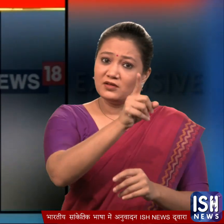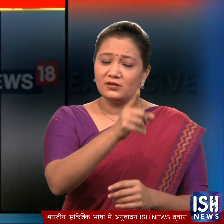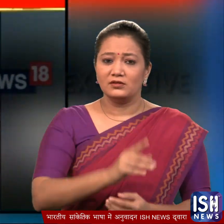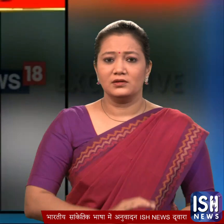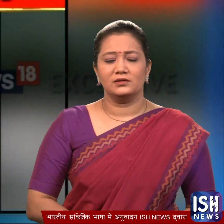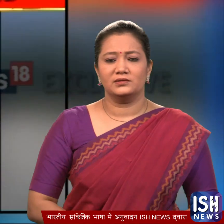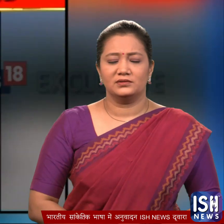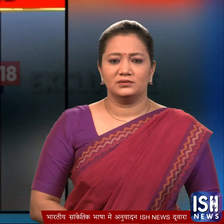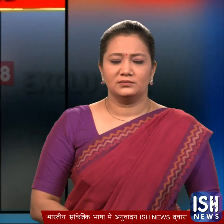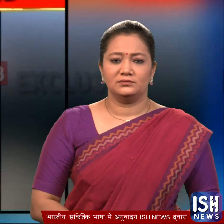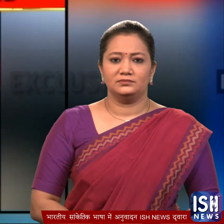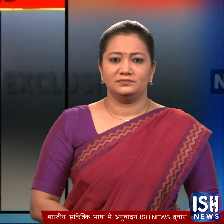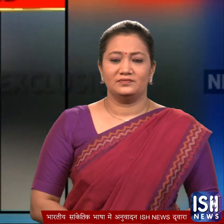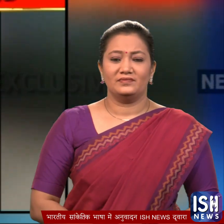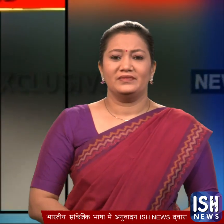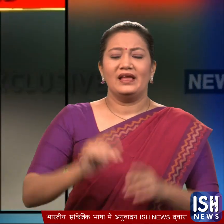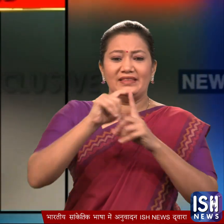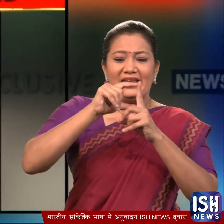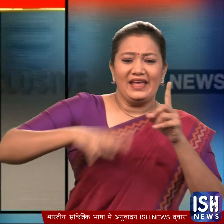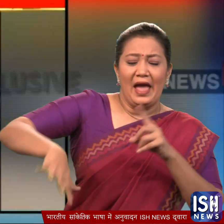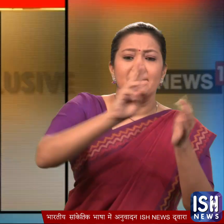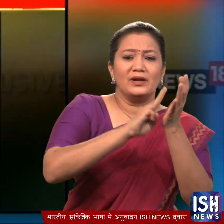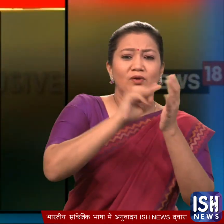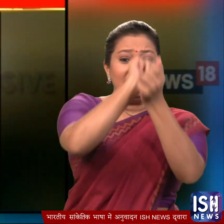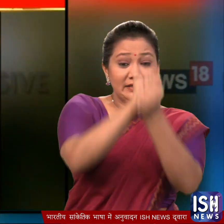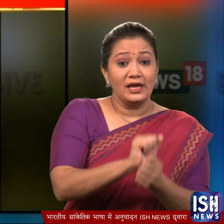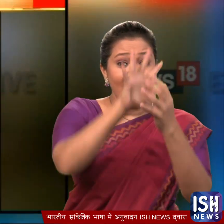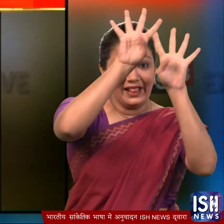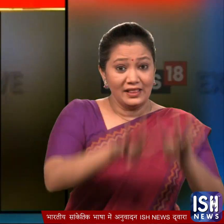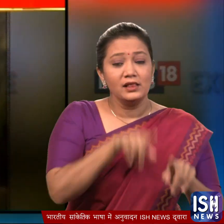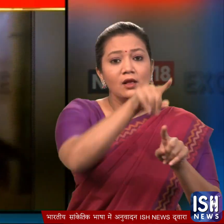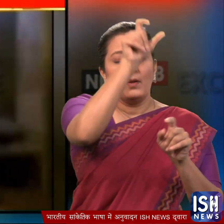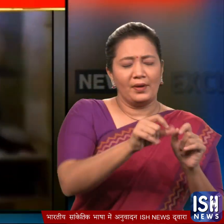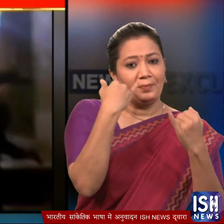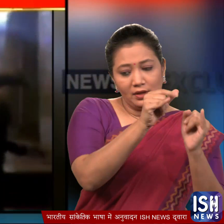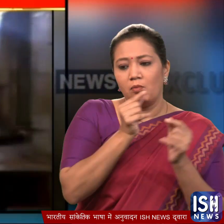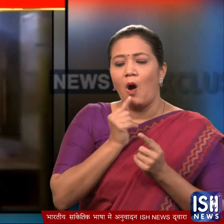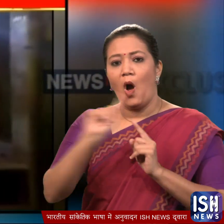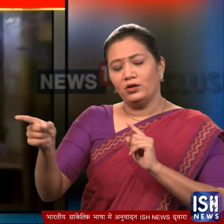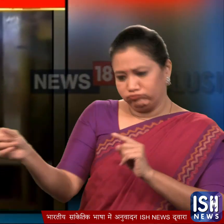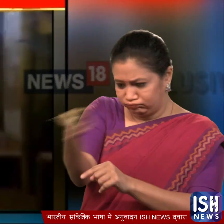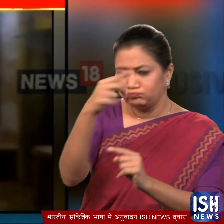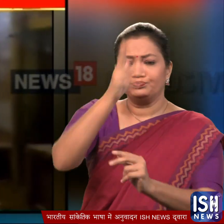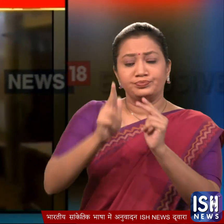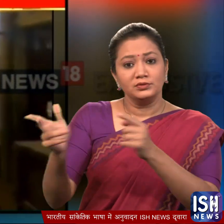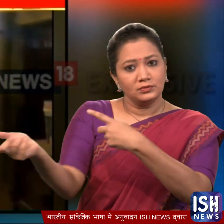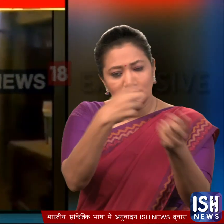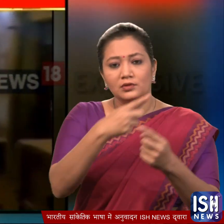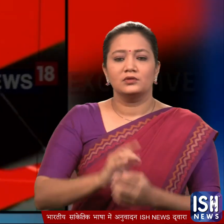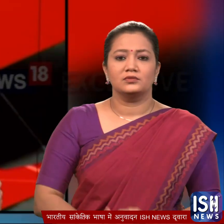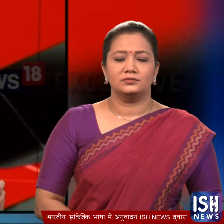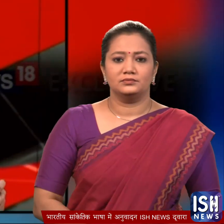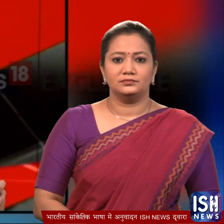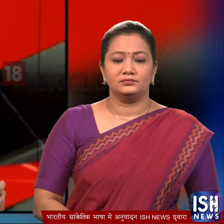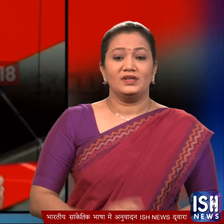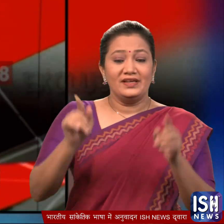बल्लू को। बताया गया कि दिल्ली की मंडोली जेल में बंद एक अपराधी के कहने पर हथियारबंद बदमाशों ने वहां गोलीबारी की।